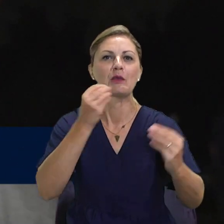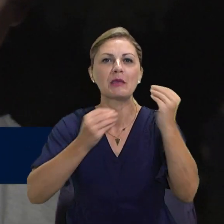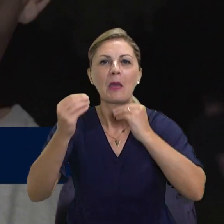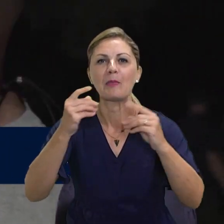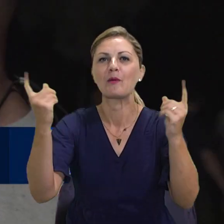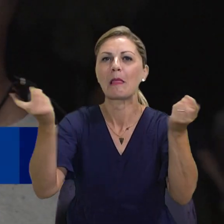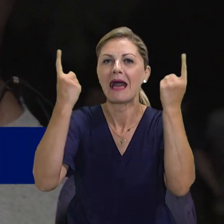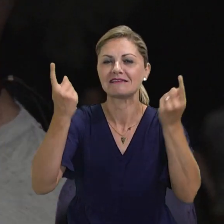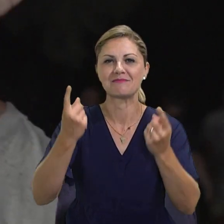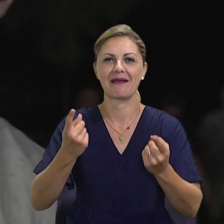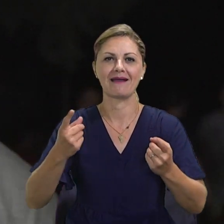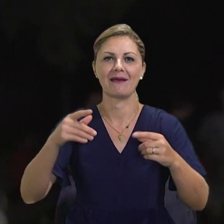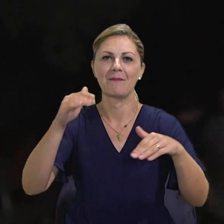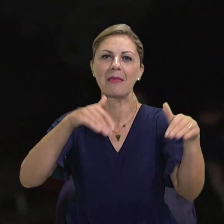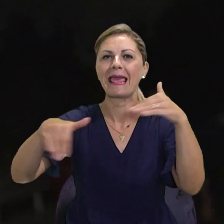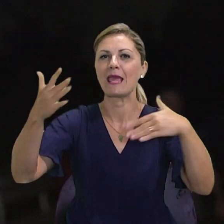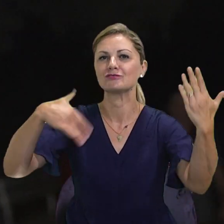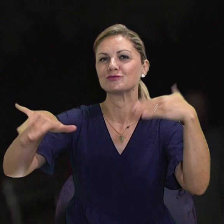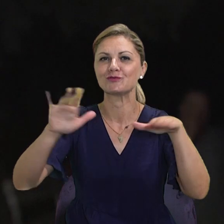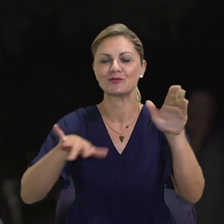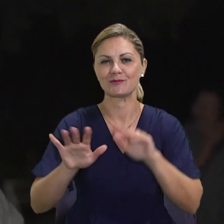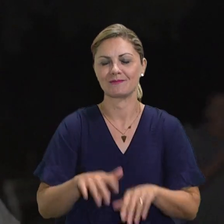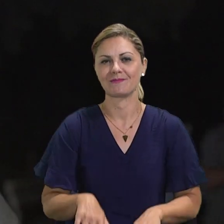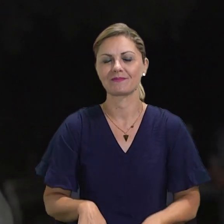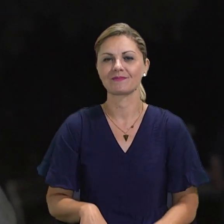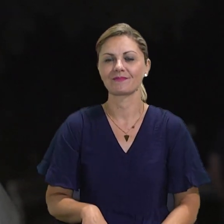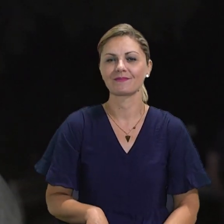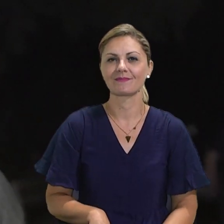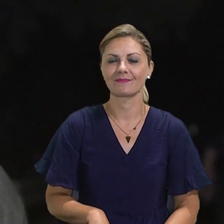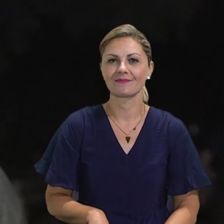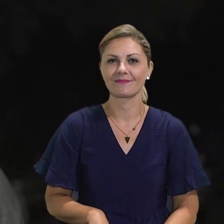evo tu su uvijek spremni za akciju, da tako kažem.